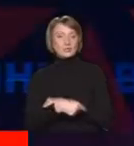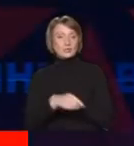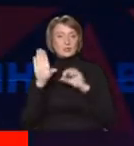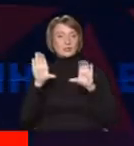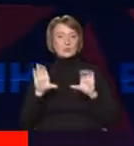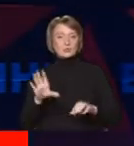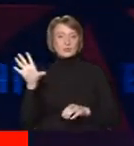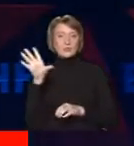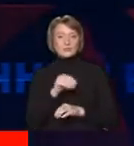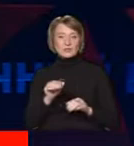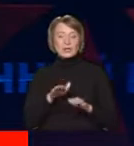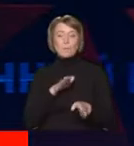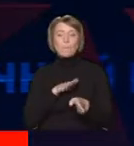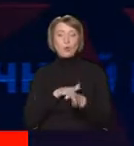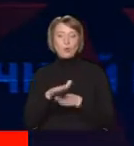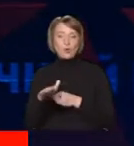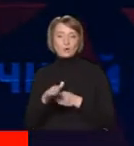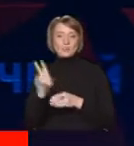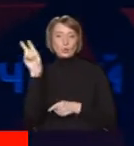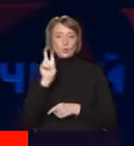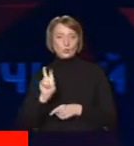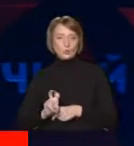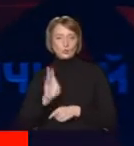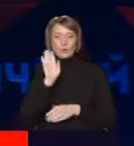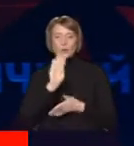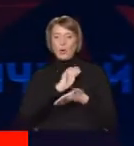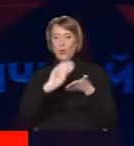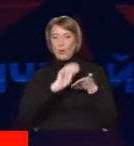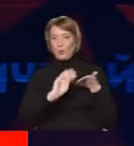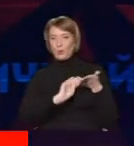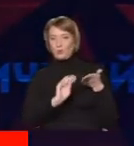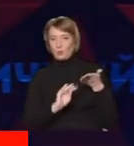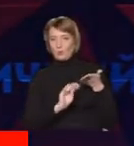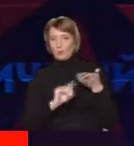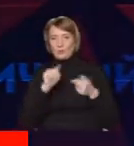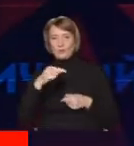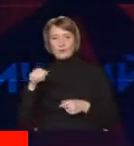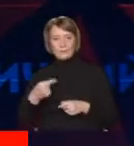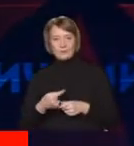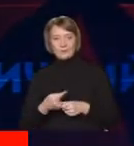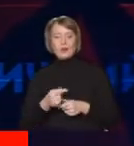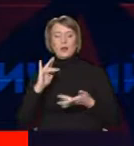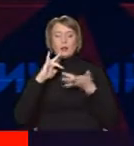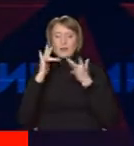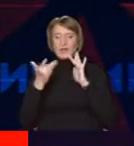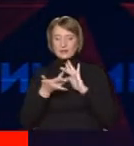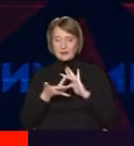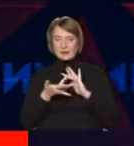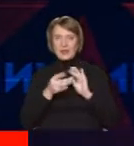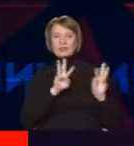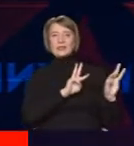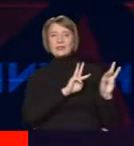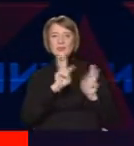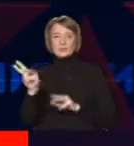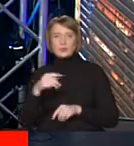І всі ці донори будуть повністю опубліковані згідно вимог НАЗК. Тобто це на інтернеті, на сайті НАЗК є таблиця,